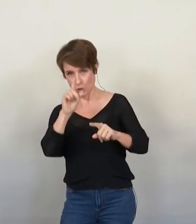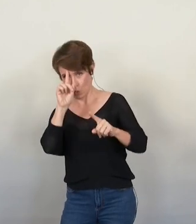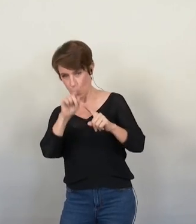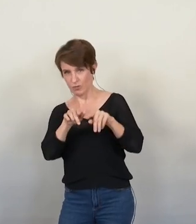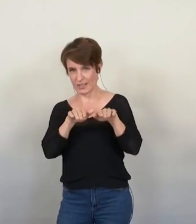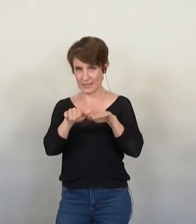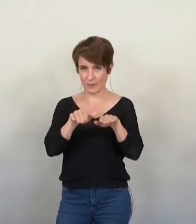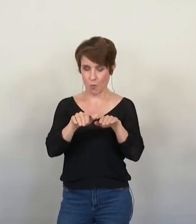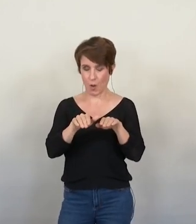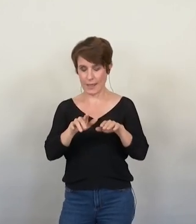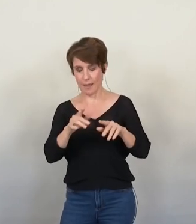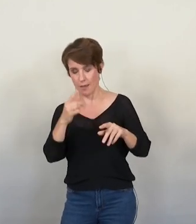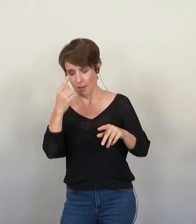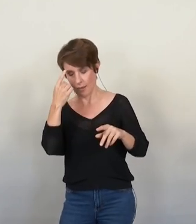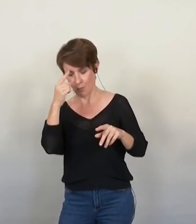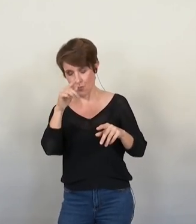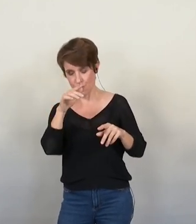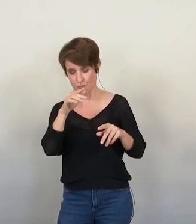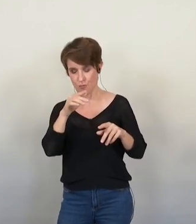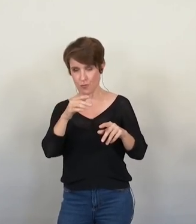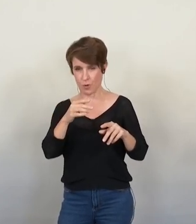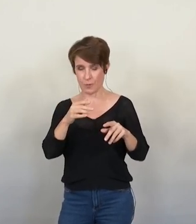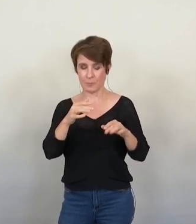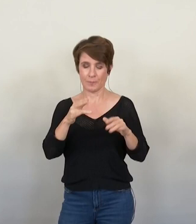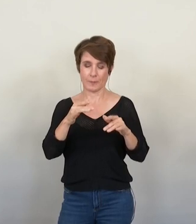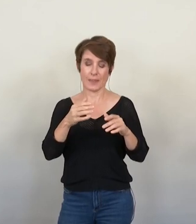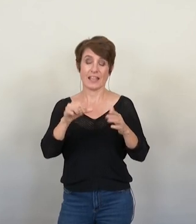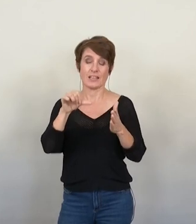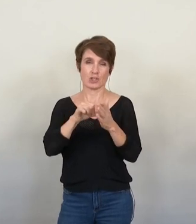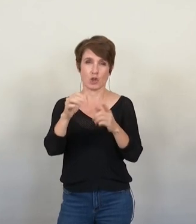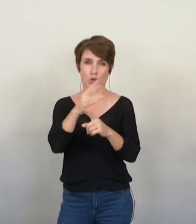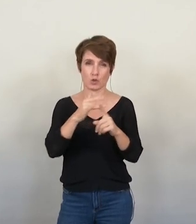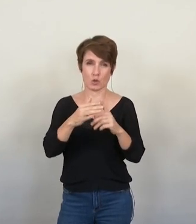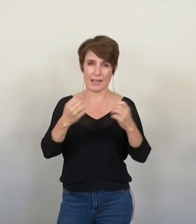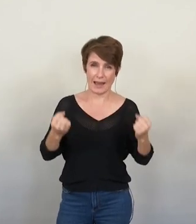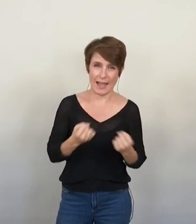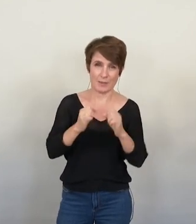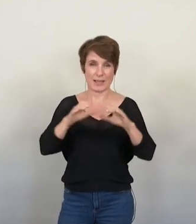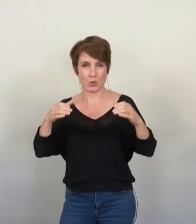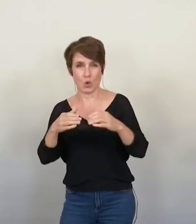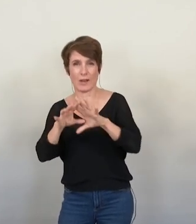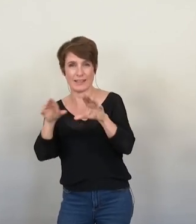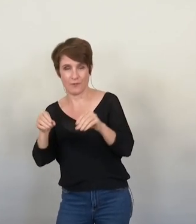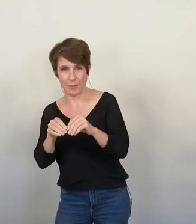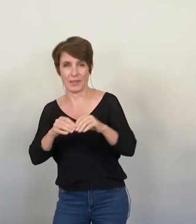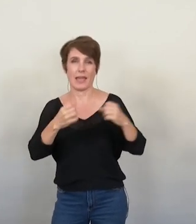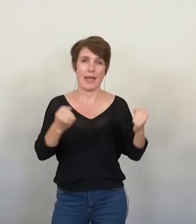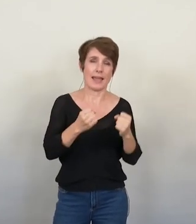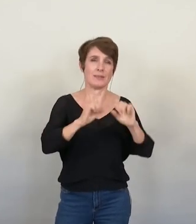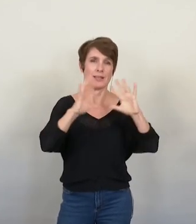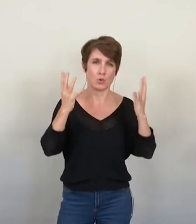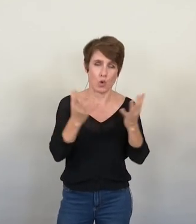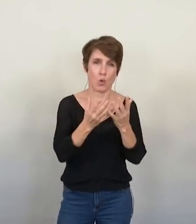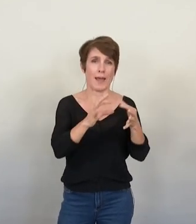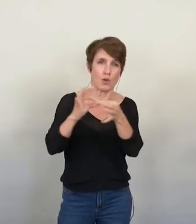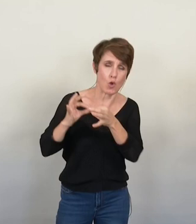pour les prestation du centre social animation collective famille animation globale et coordination